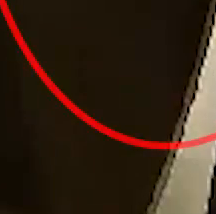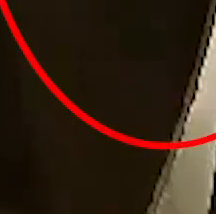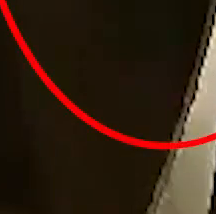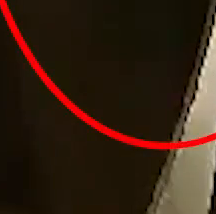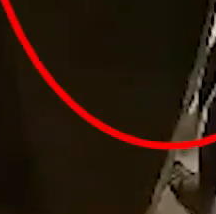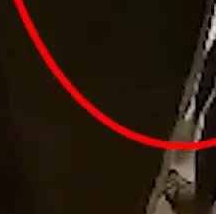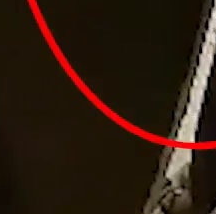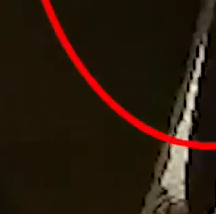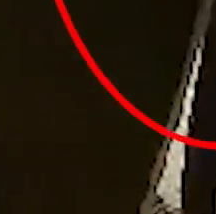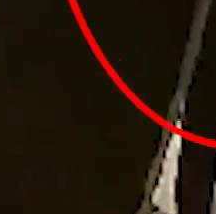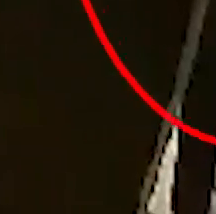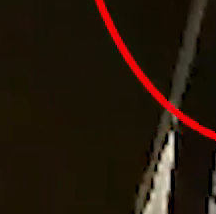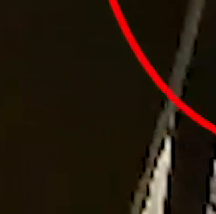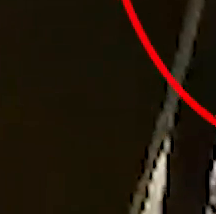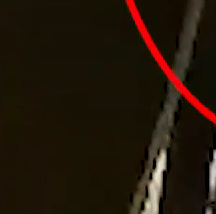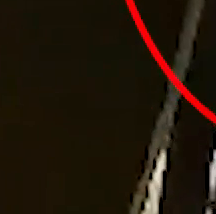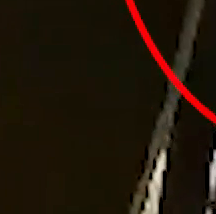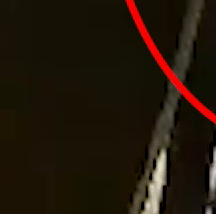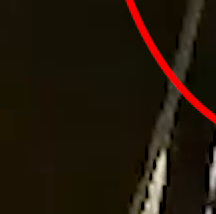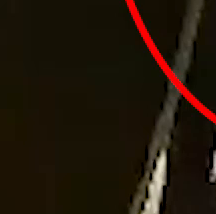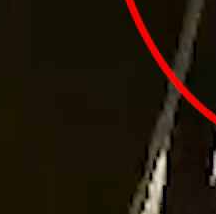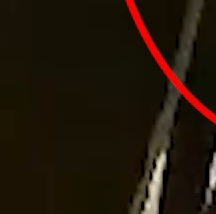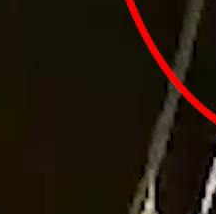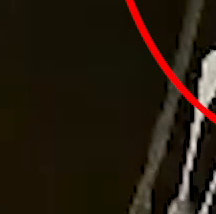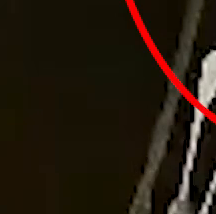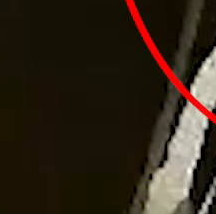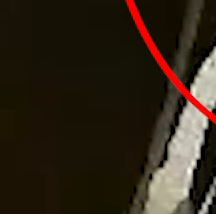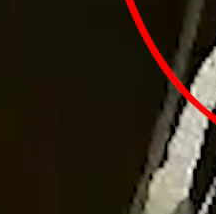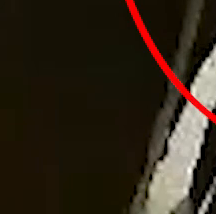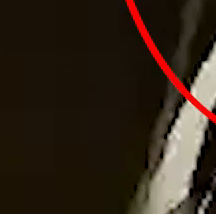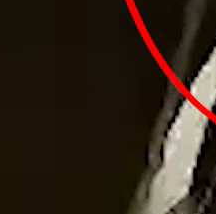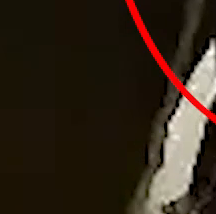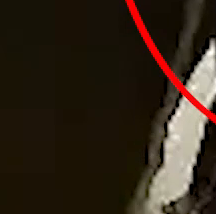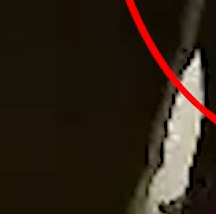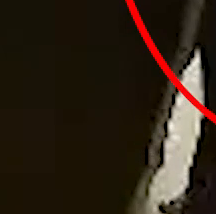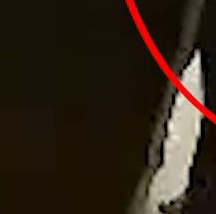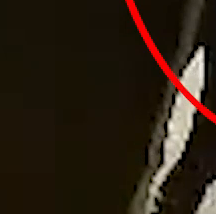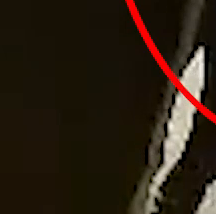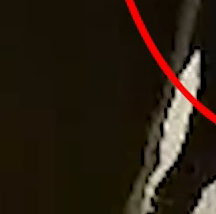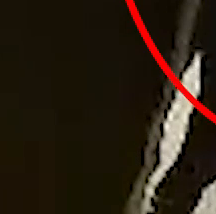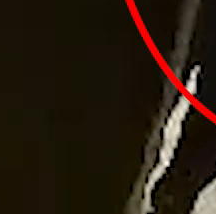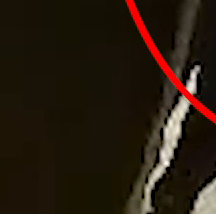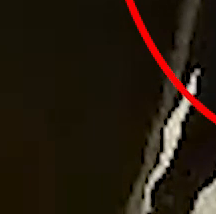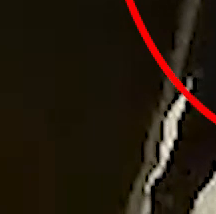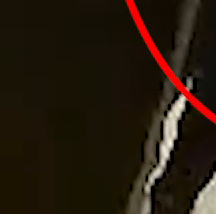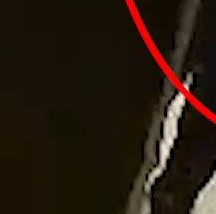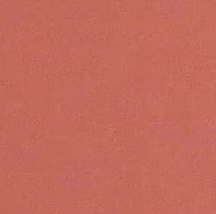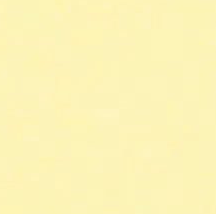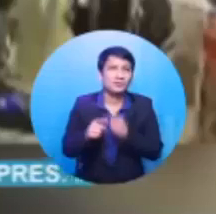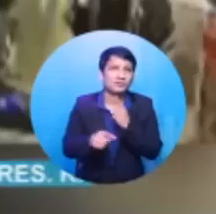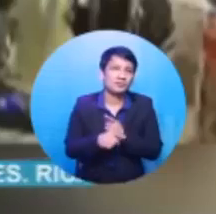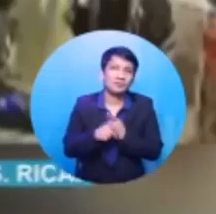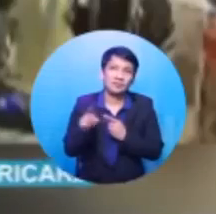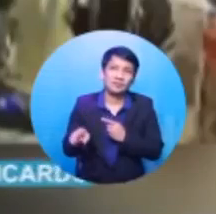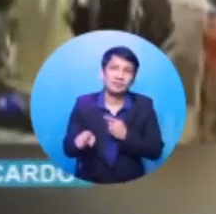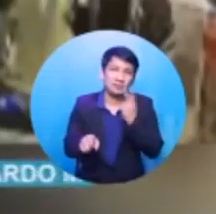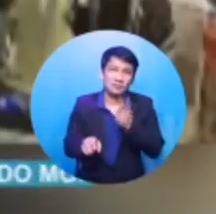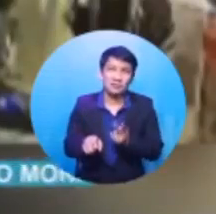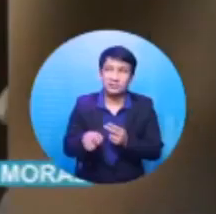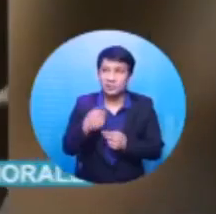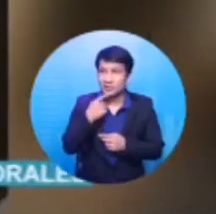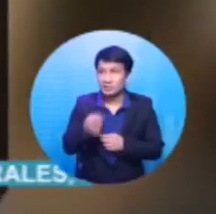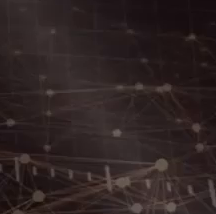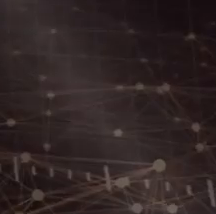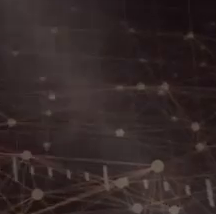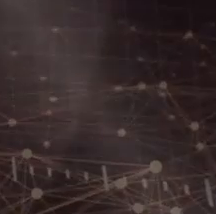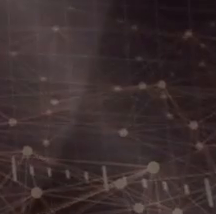hate alike and the weather outside and maybe someday. Makausap na po